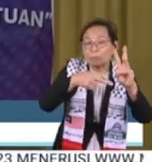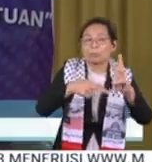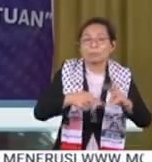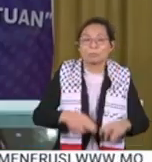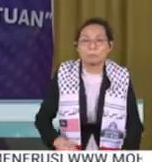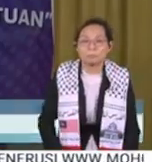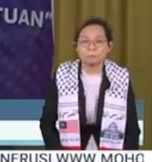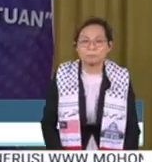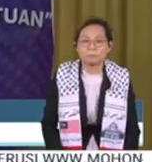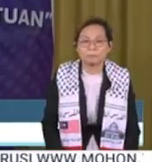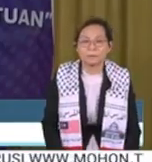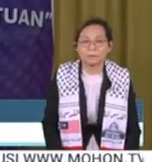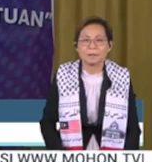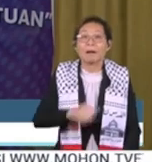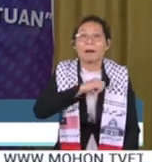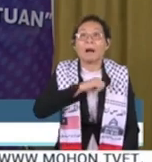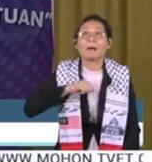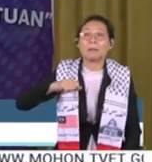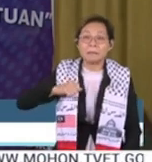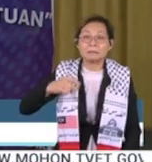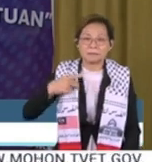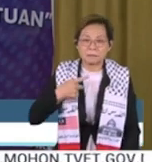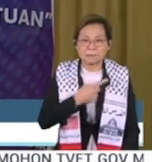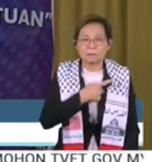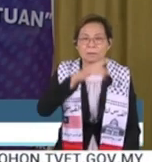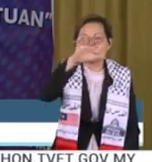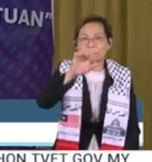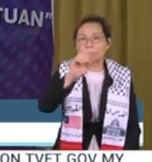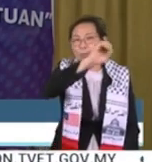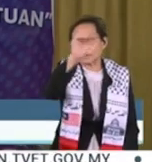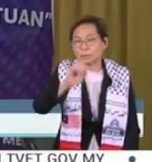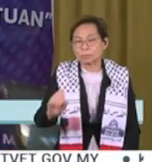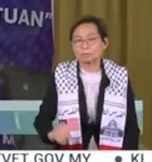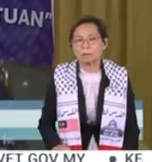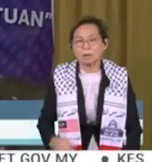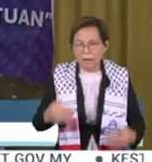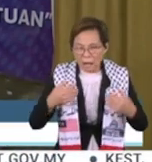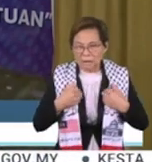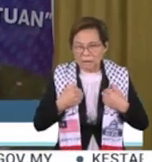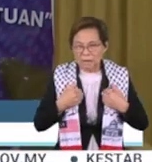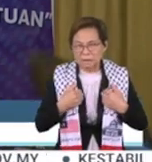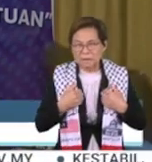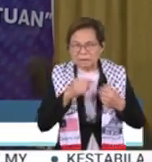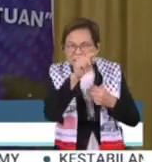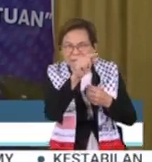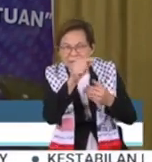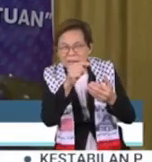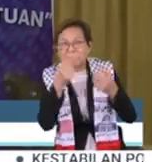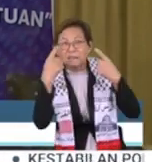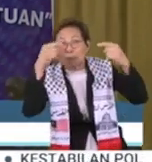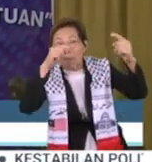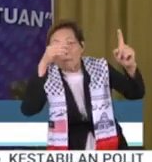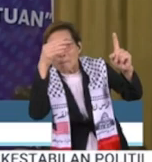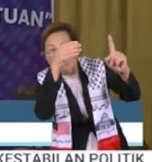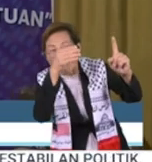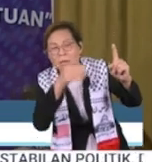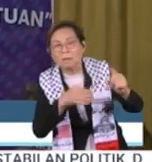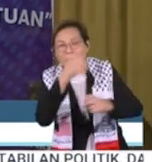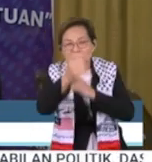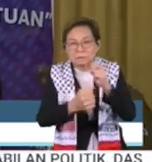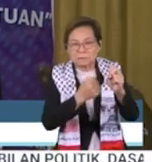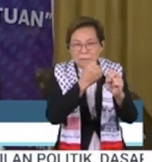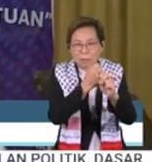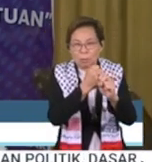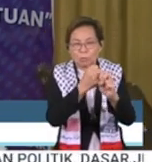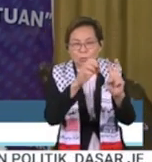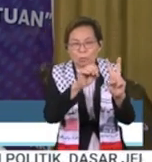Kita target sekurang-kurangnya keahlian kita 50%. Masih lagi sikit lagi kita nak capai sasaran tu. Dan tahun depan kita akan